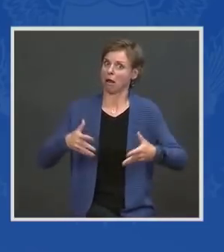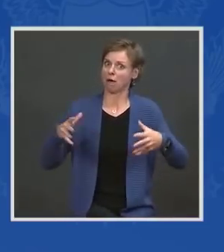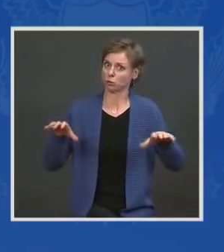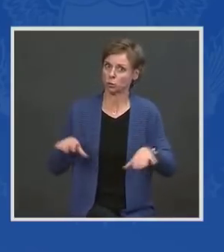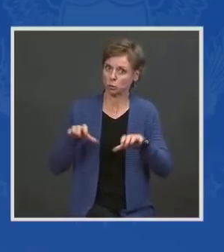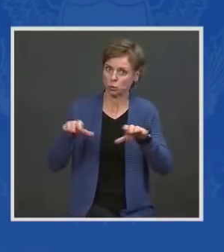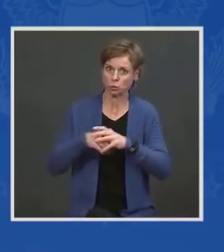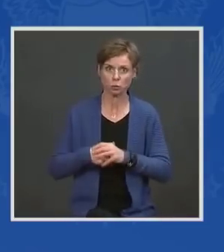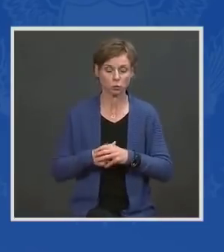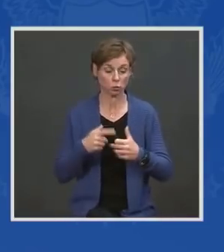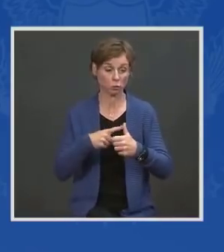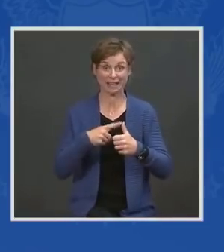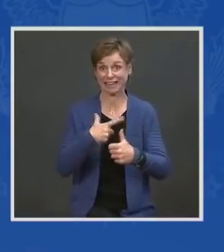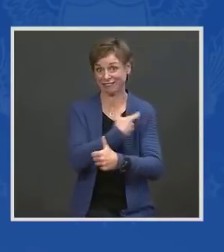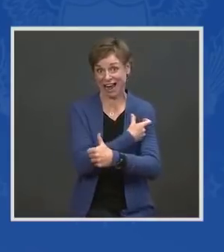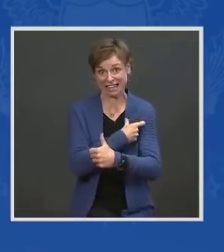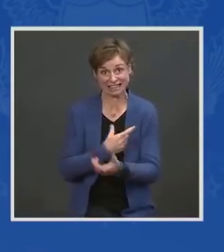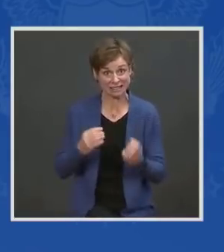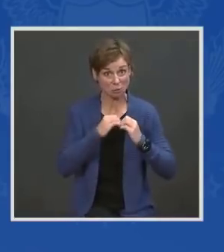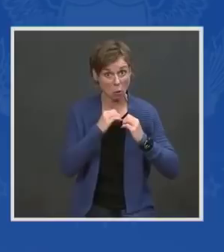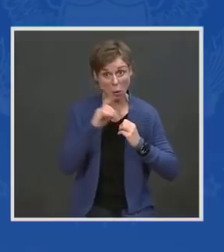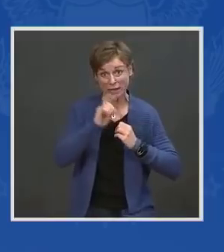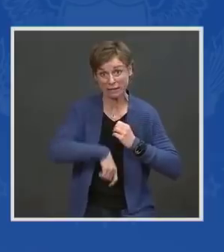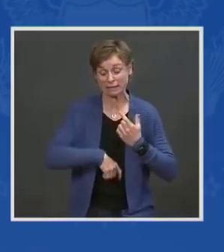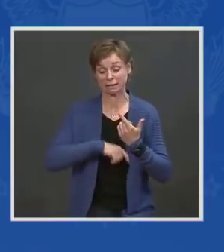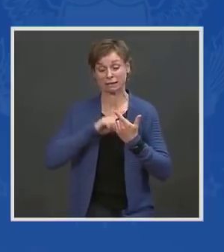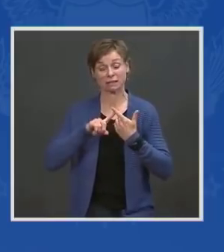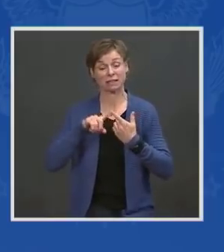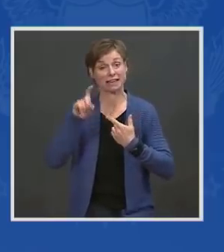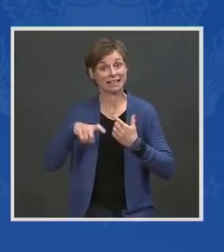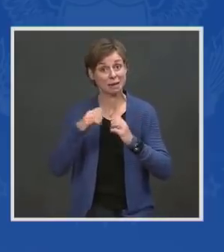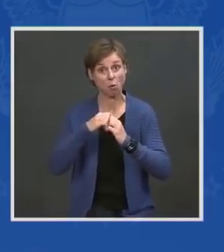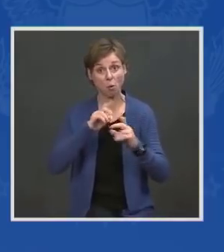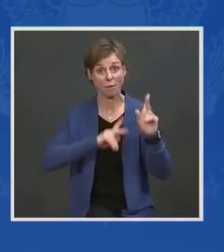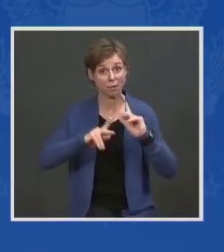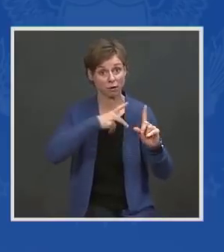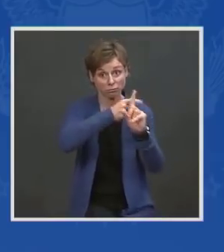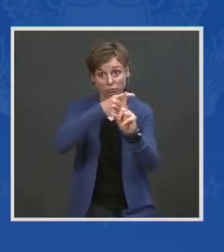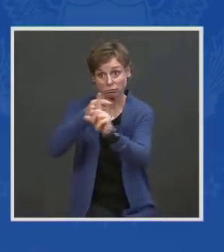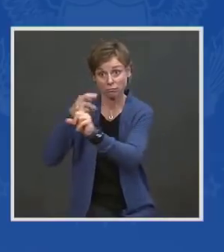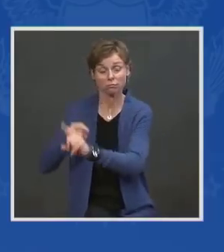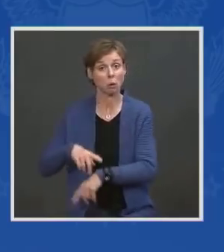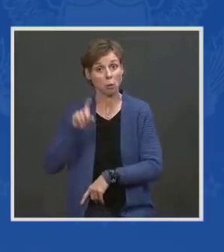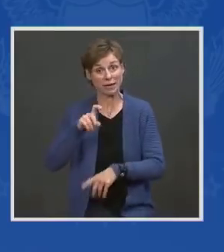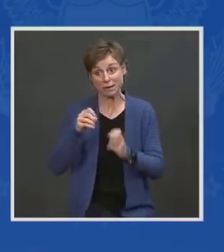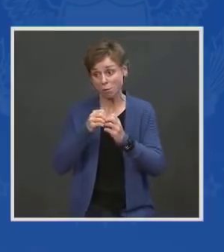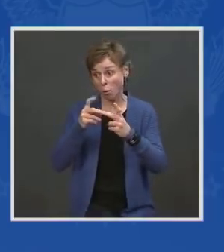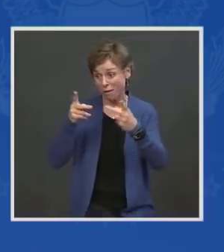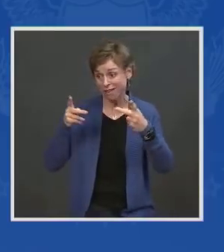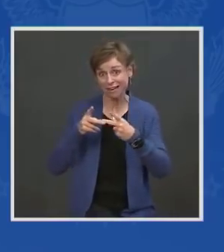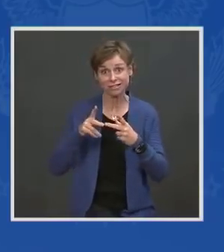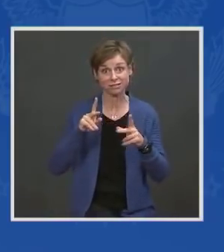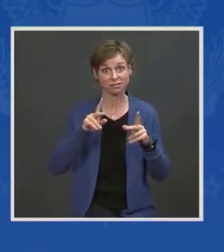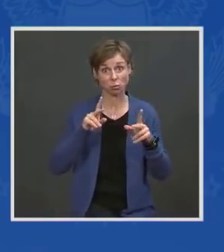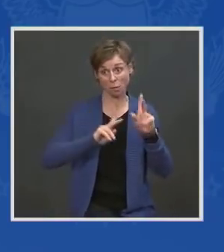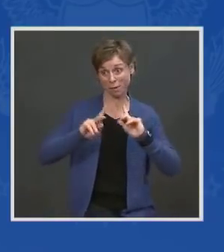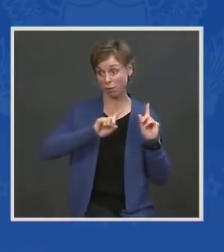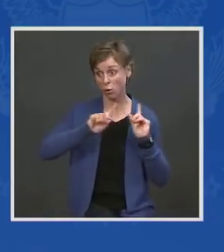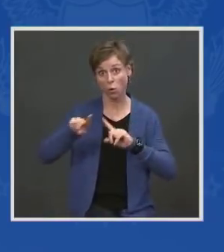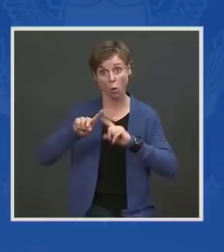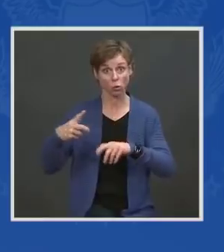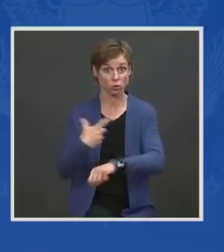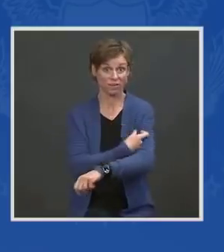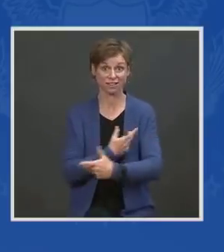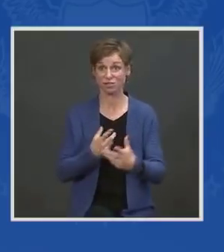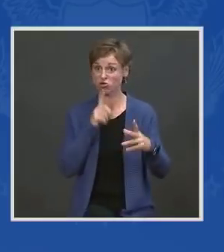war es sicherlich nicht. Als ich mein Amt angetreten habe, als wir unser Amt angetreten haben, gab es eine Menge